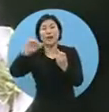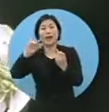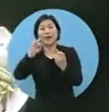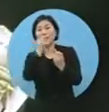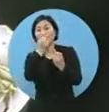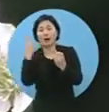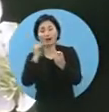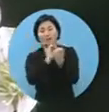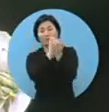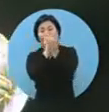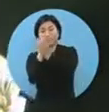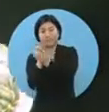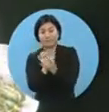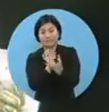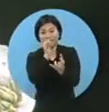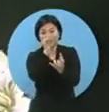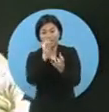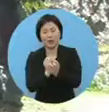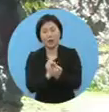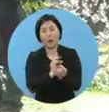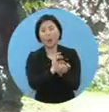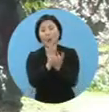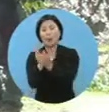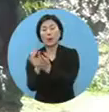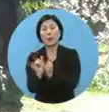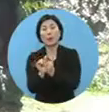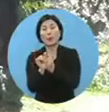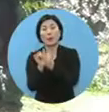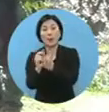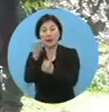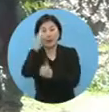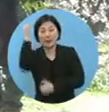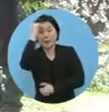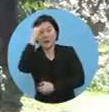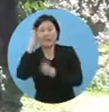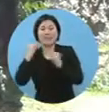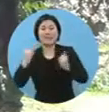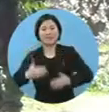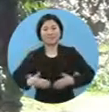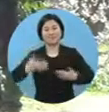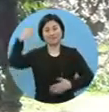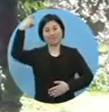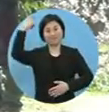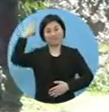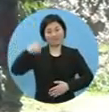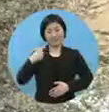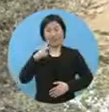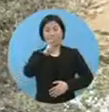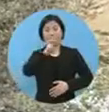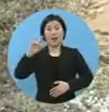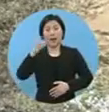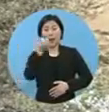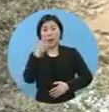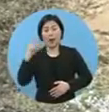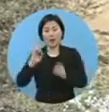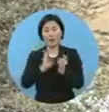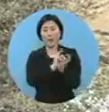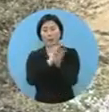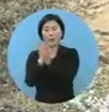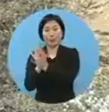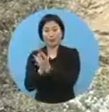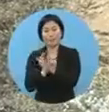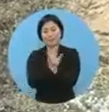내려앉았습니다. 꽃을 타러 나선 나들이객들은 따스한 기운을 즐기며 매화를 배경 삼아 화사한 풍경을